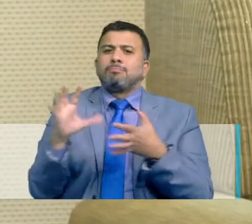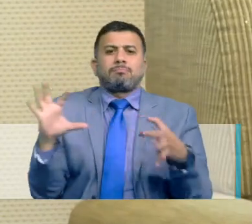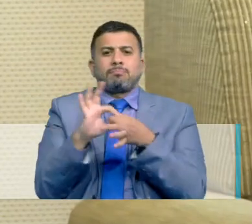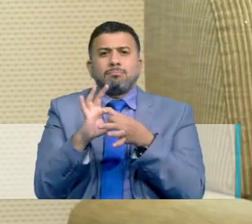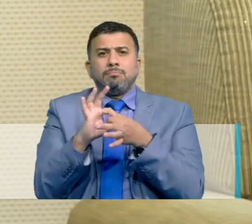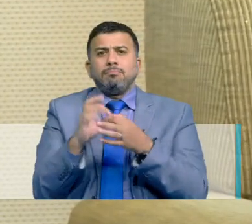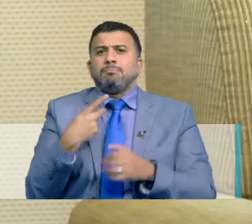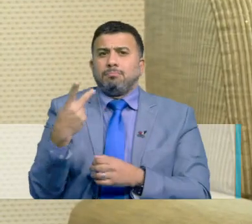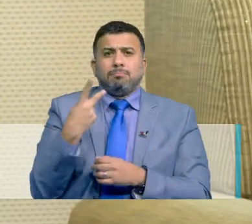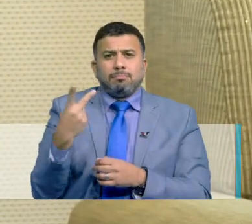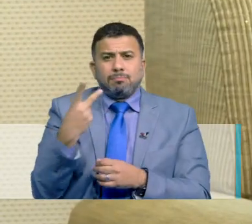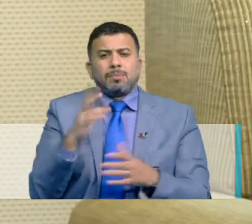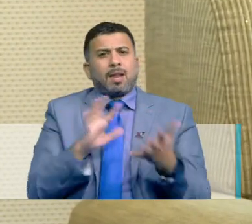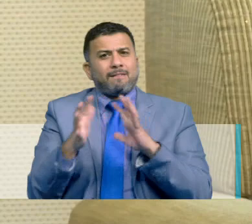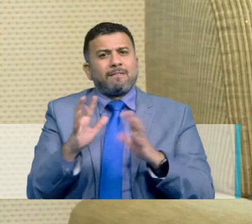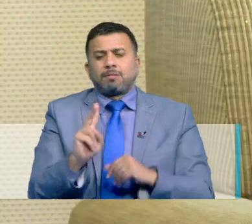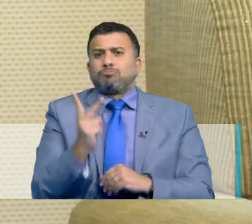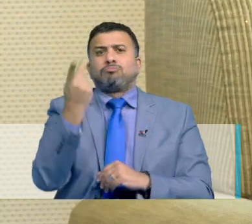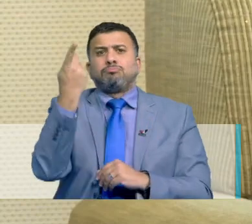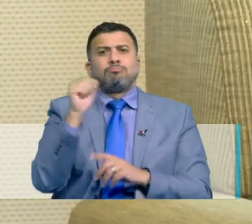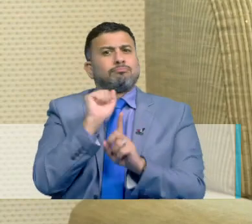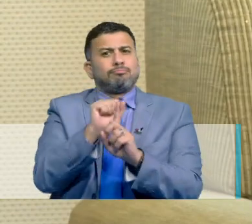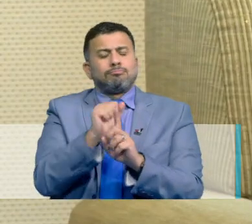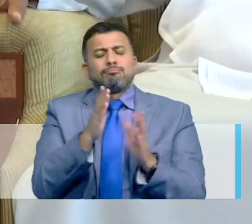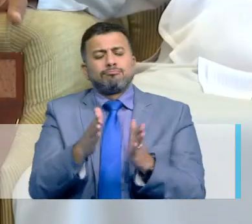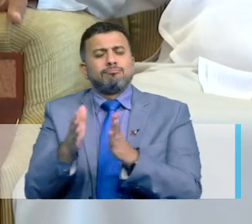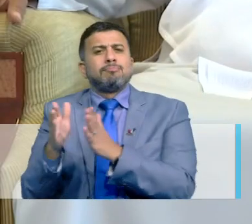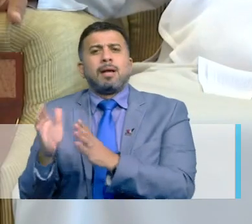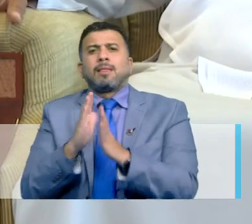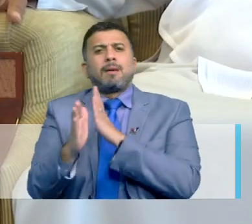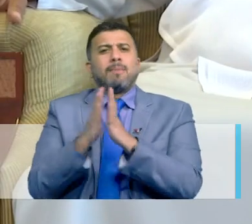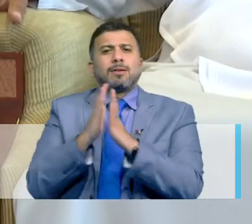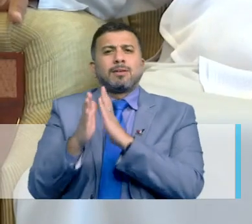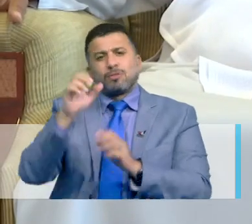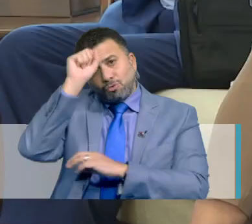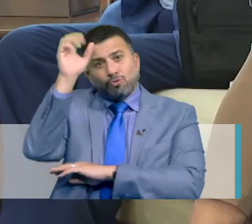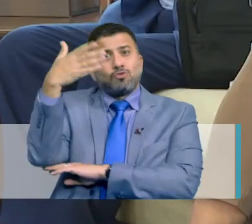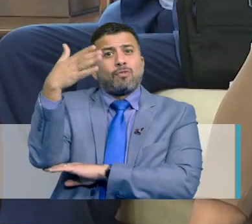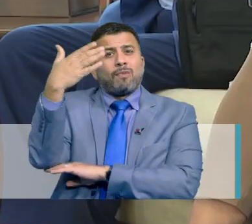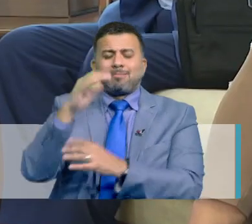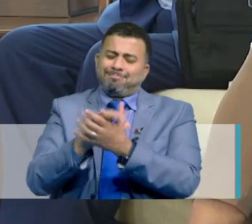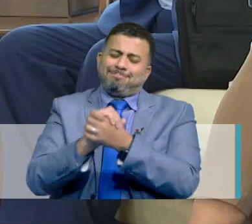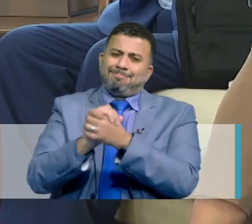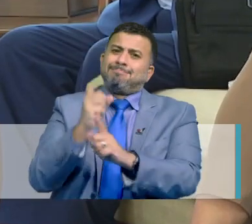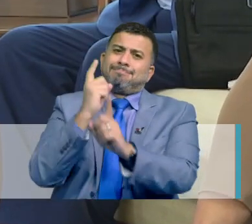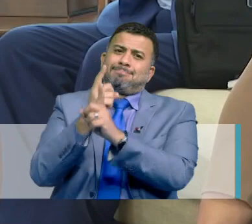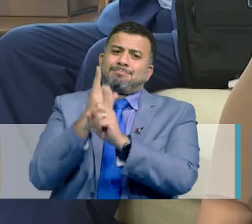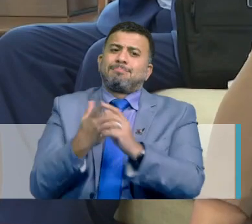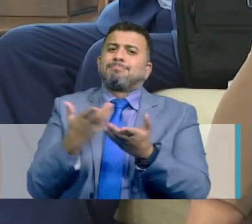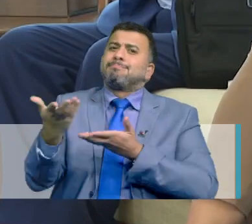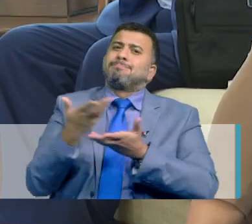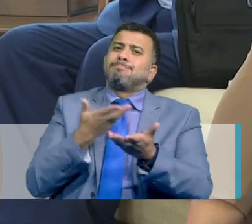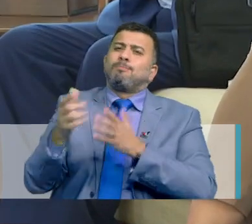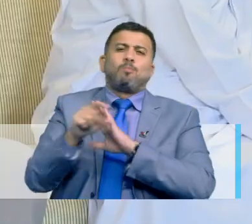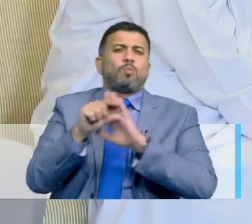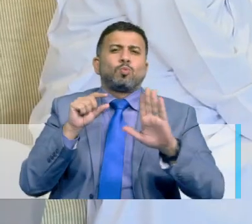علاقات التعاون الثنائيه وسبل تطويرها في مختلف المجالات وتبادل معاليه مع سفراء دول الصديقه وجهات النظر